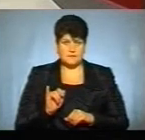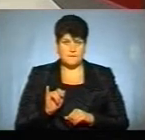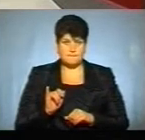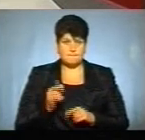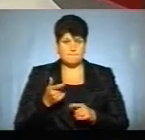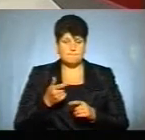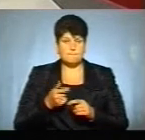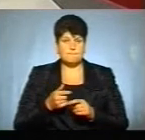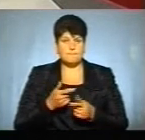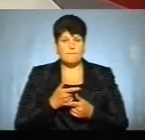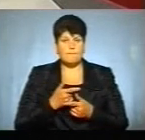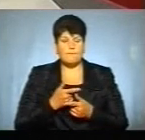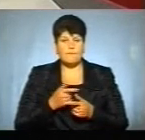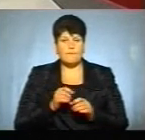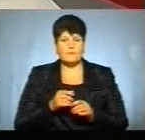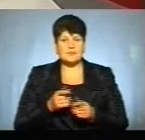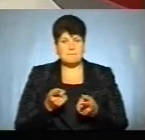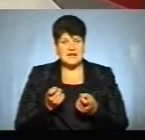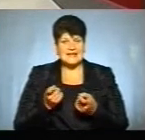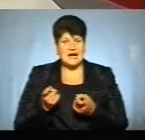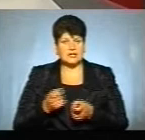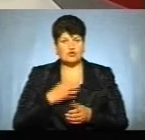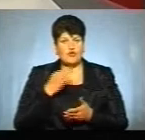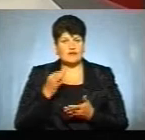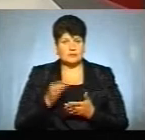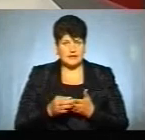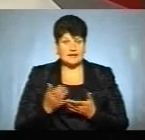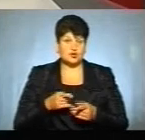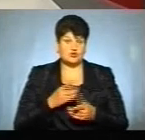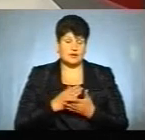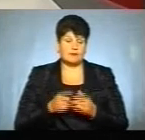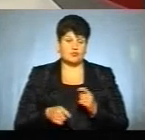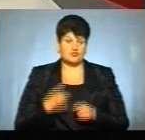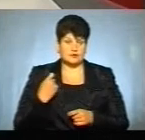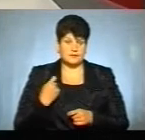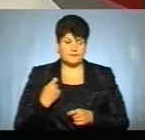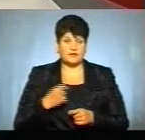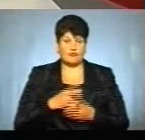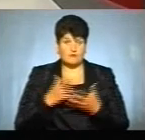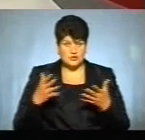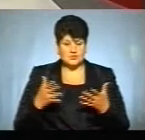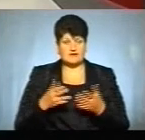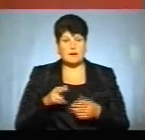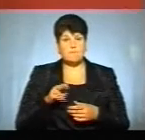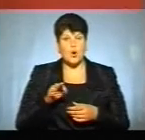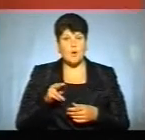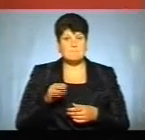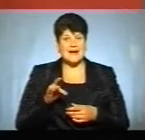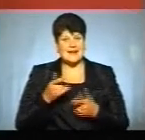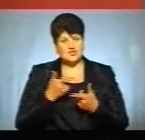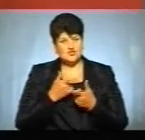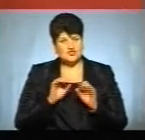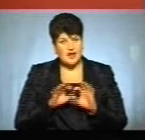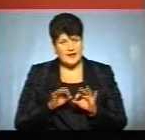попередження цих порушень, і в плані притягнення до відповідальності, якщо вони такі є. То ви в основному попереджаєте порушників чи